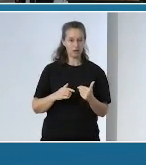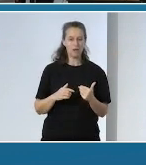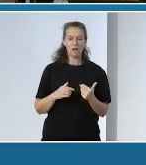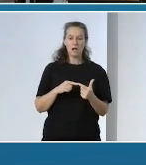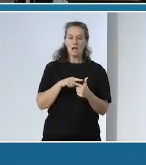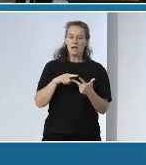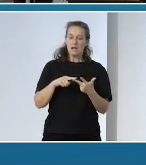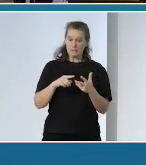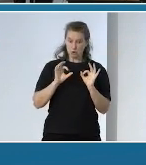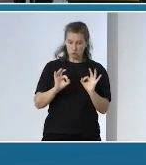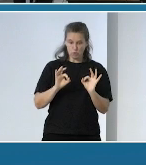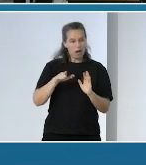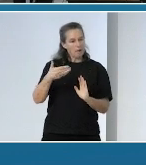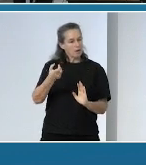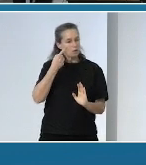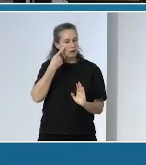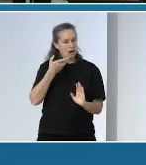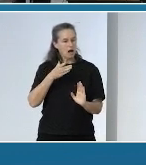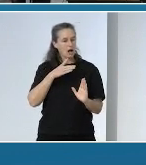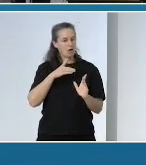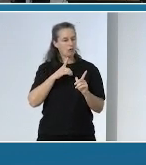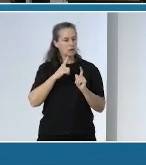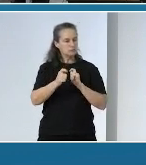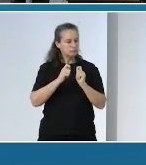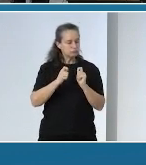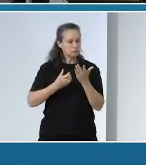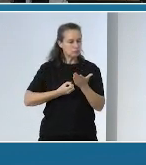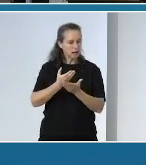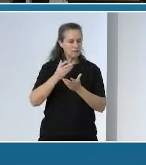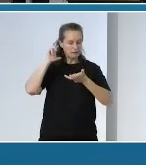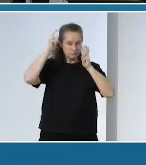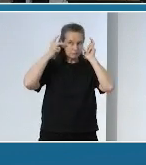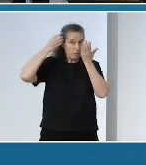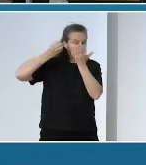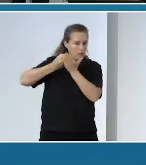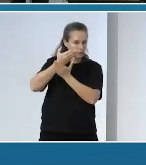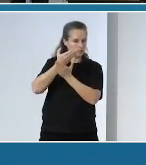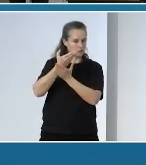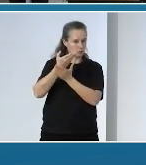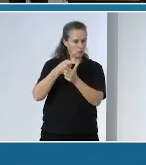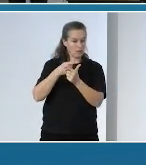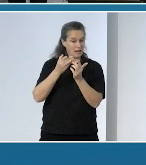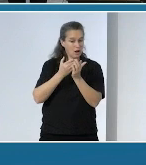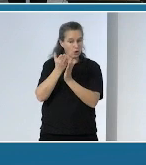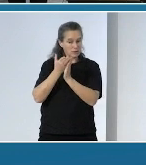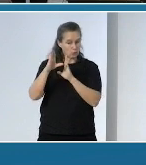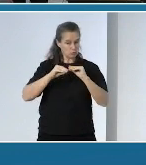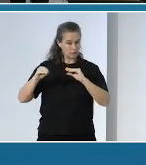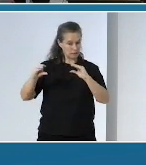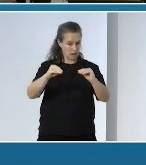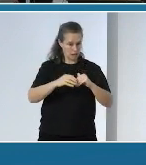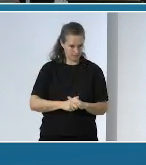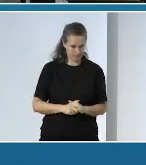Et surtout après, on parlera de l'information vestibulaire et l'orientation spatiale,